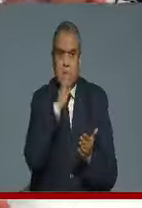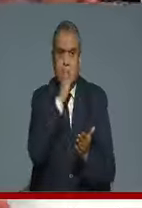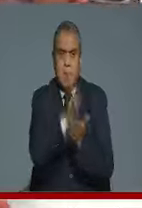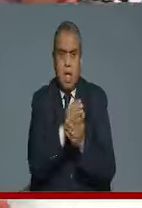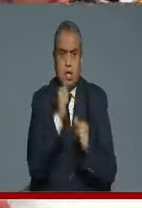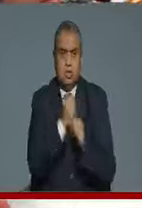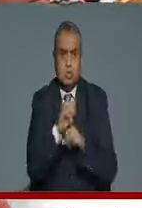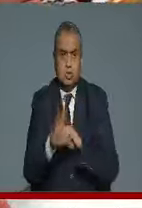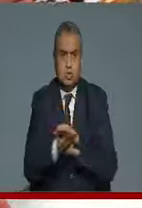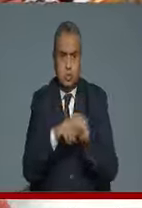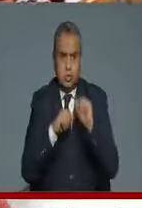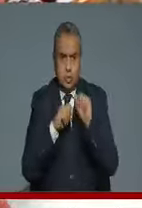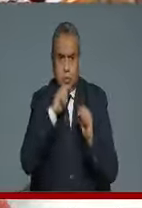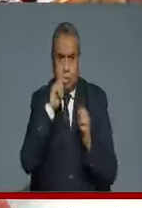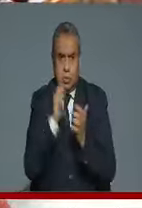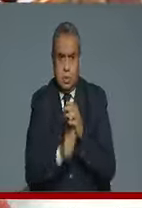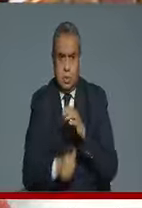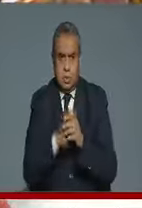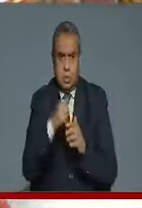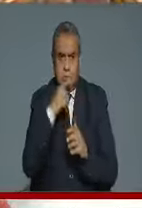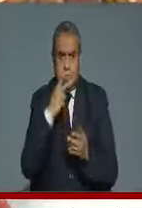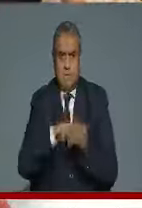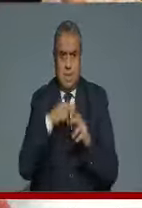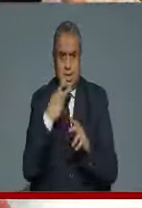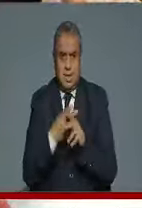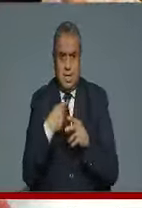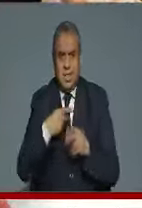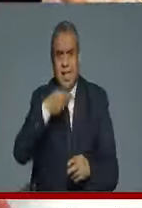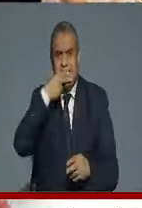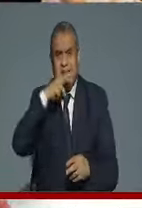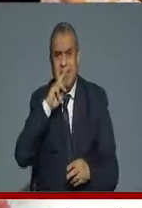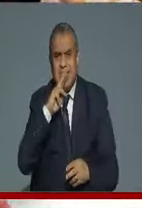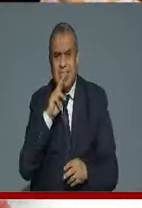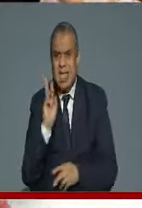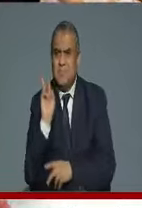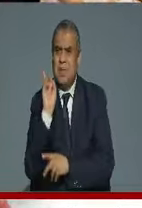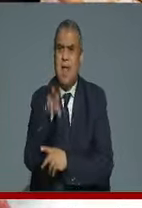يعني لا نكذب ولا ولا